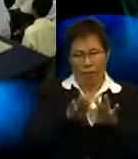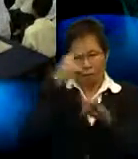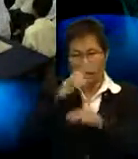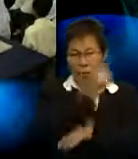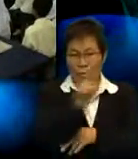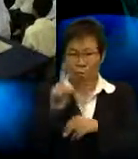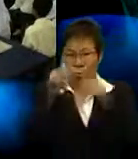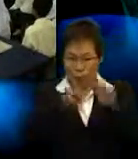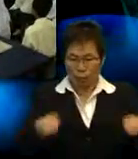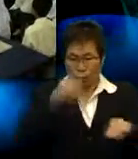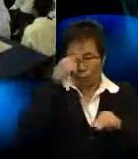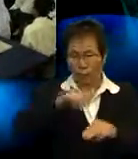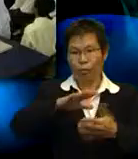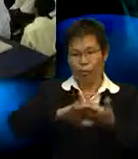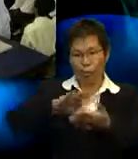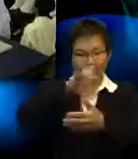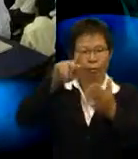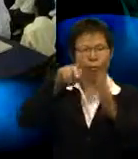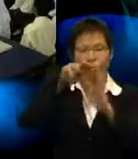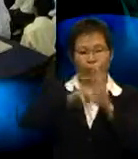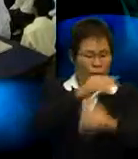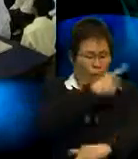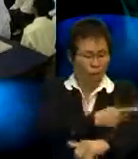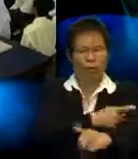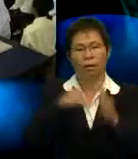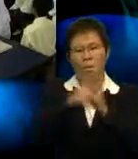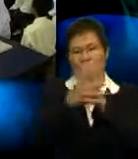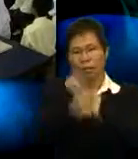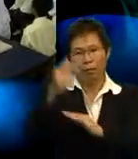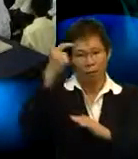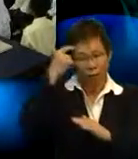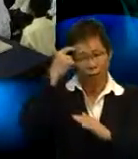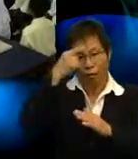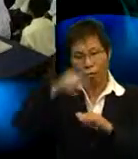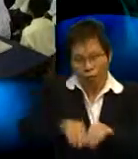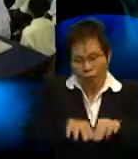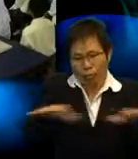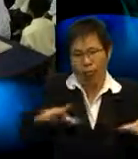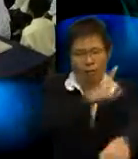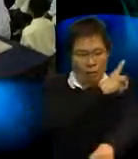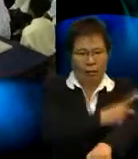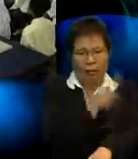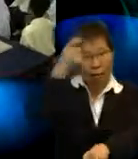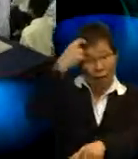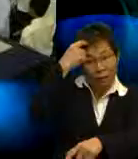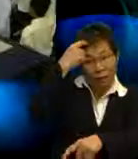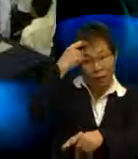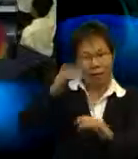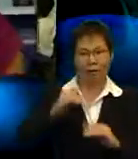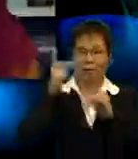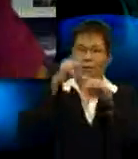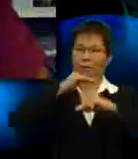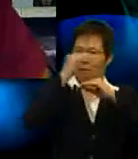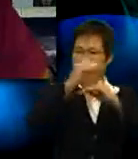murid untuk menguasai kemahiran berfikir bagi mengembangkan lagi daya intelek mereka ke tahap yang paling